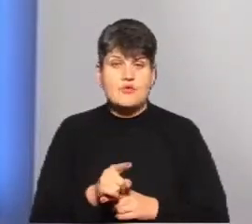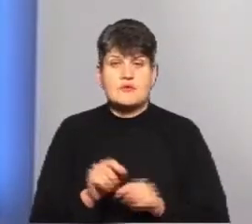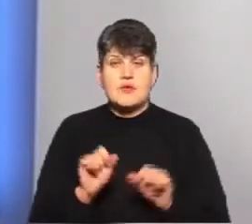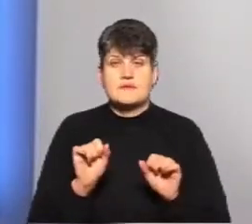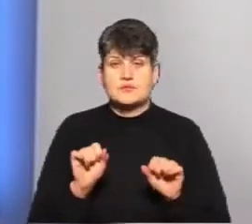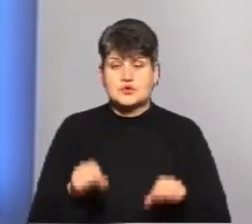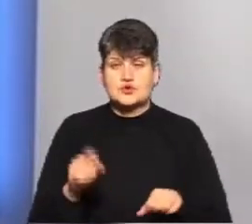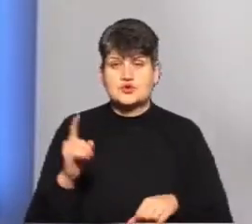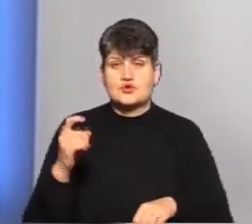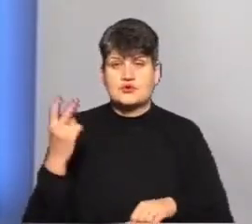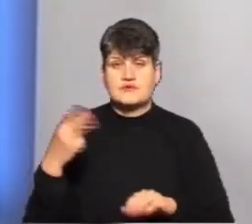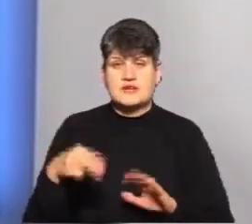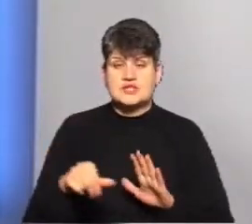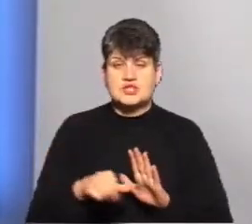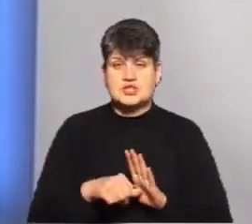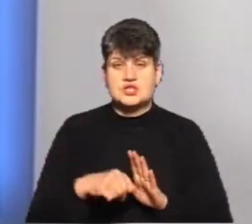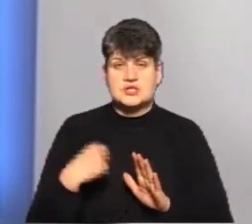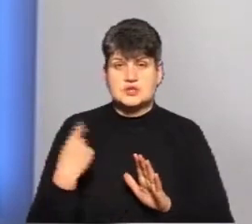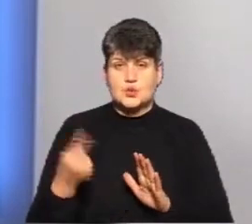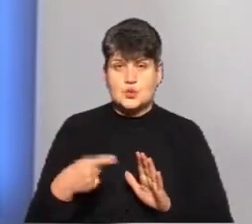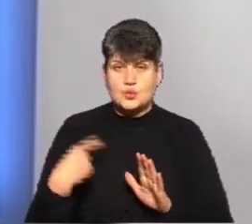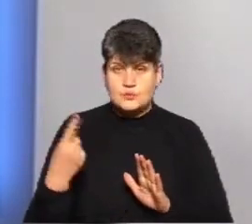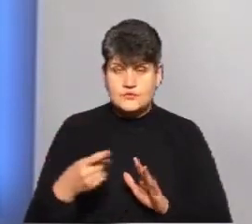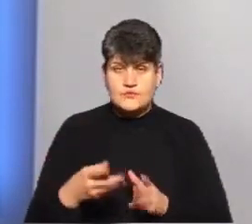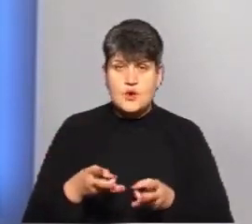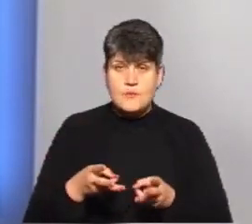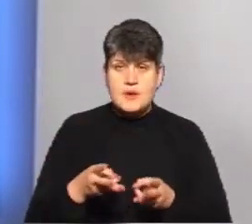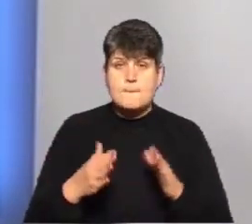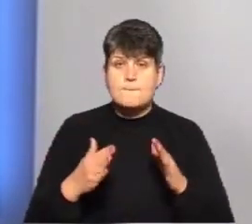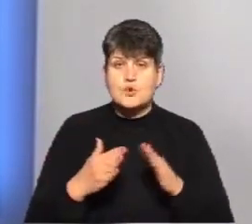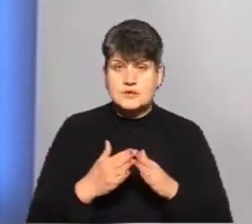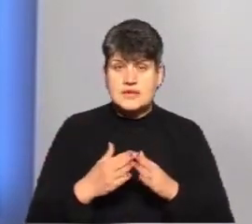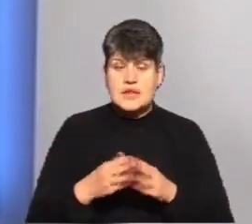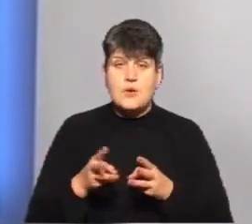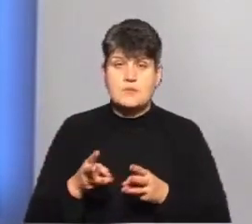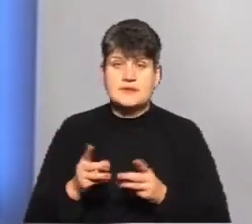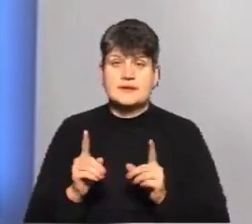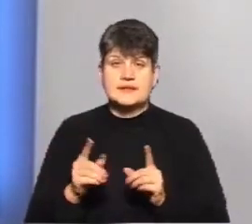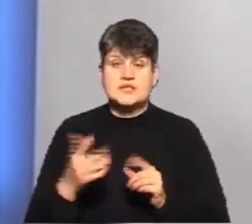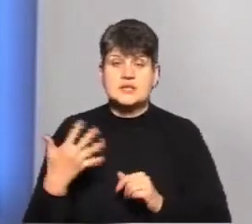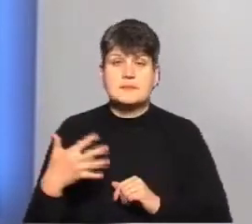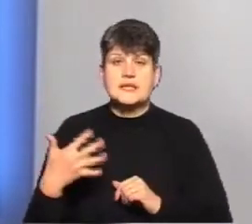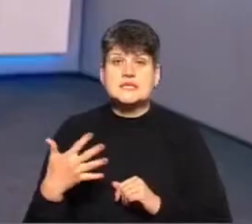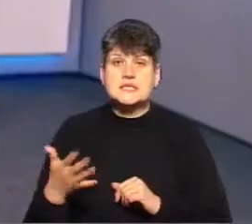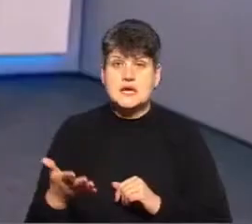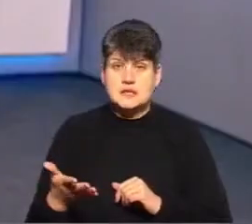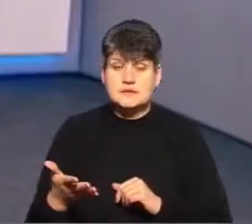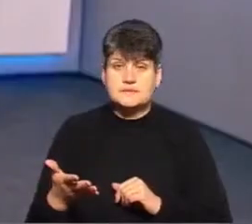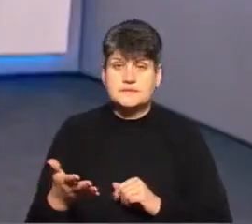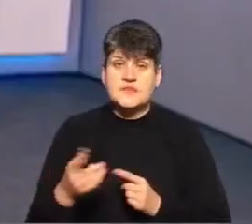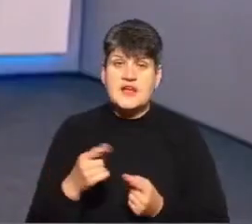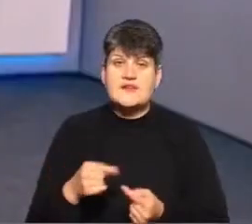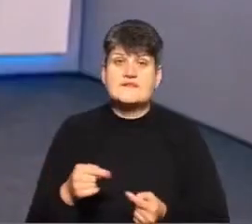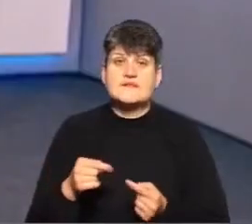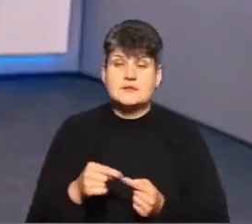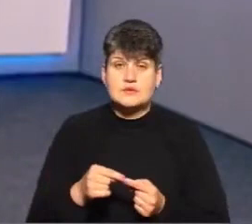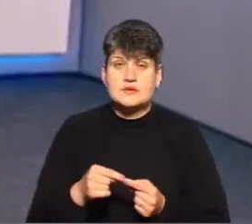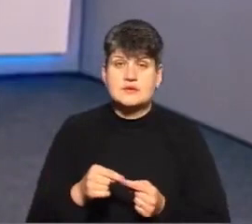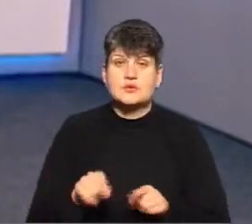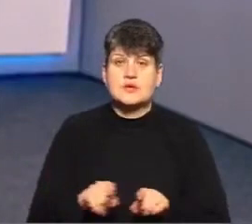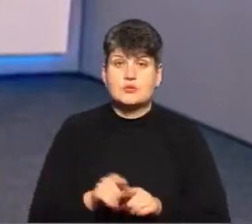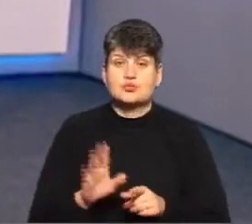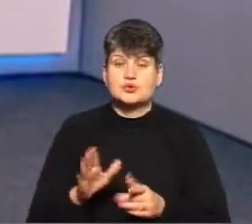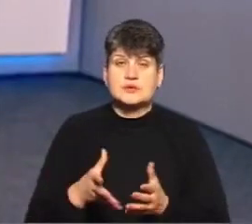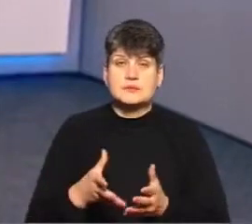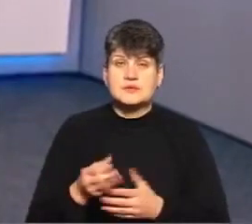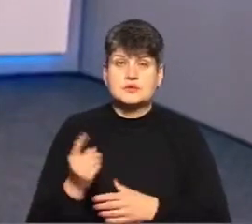126 кубічних метрів, бо ви опалюєте будинок, а опалили ви лише на 50, відповідно, все рівно будете платити за 126.